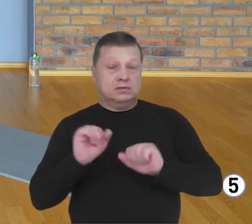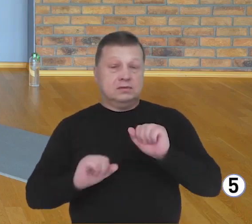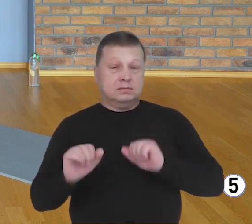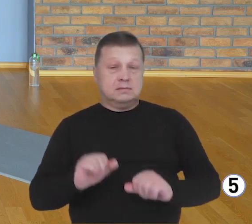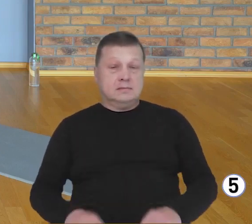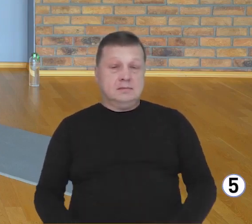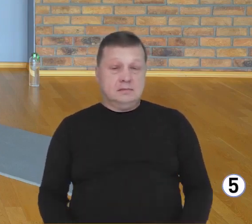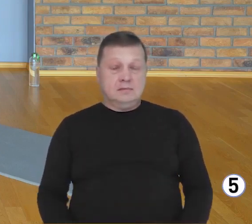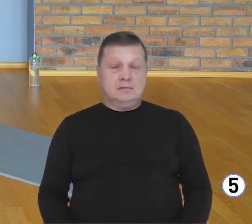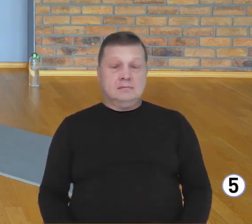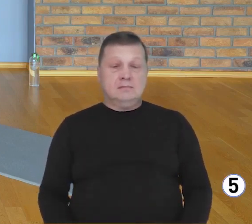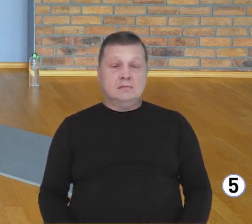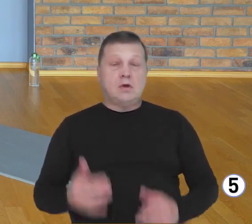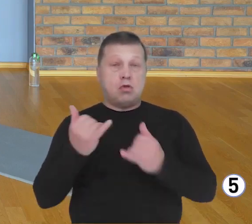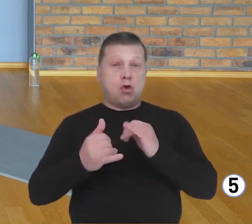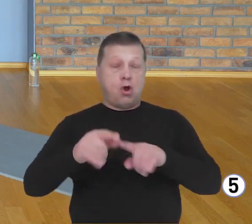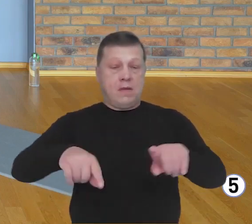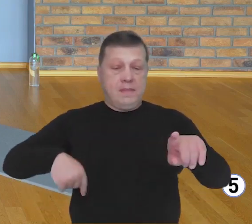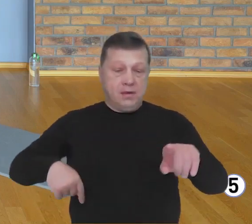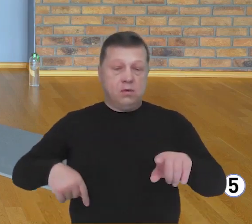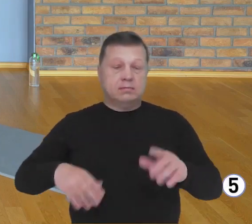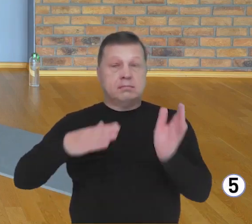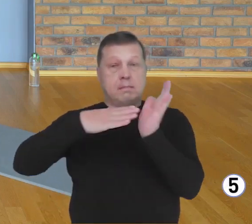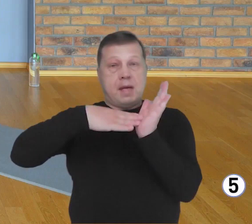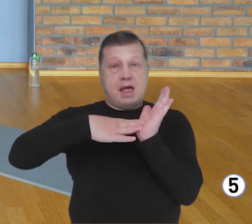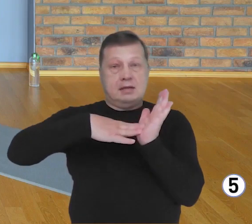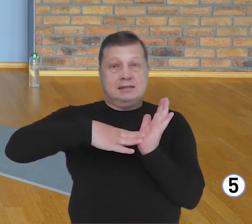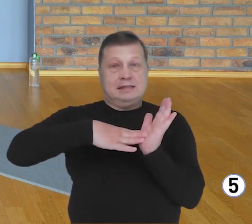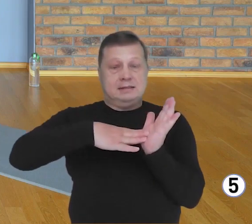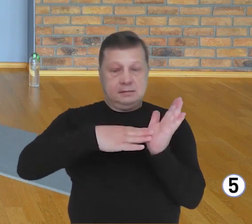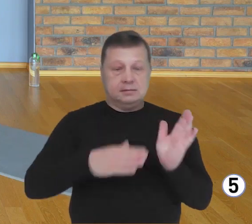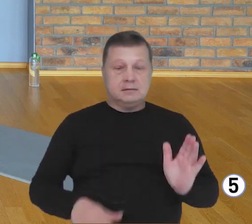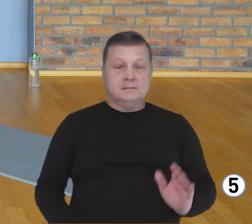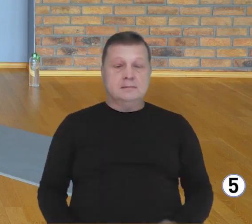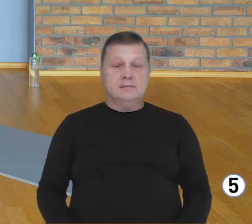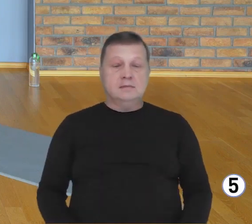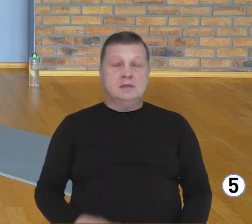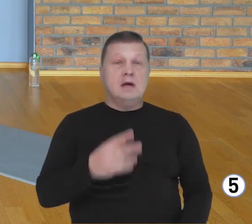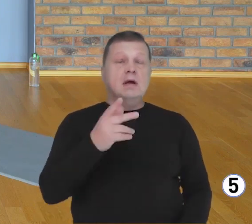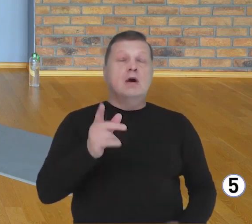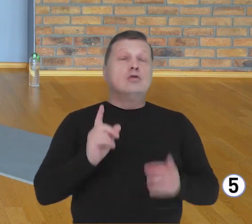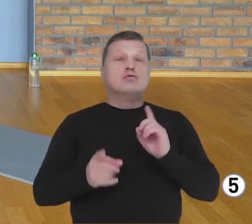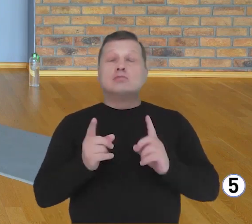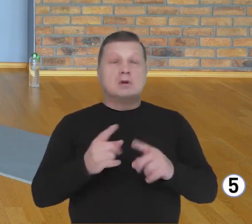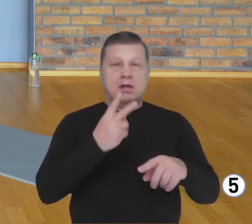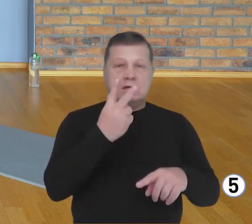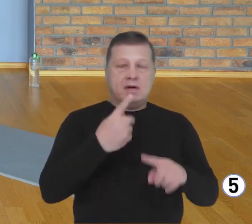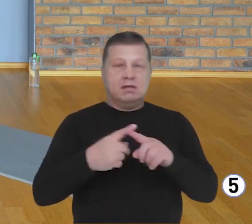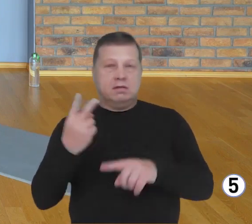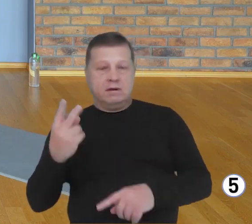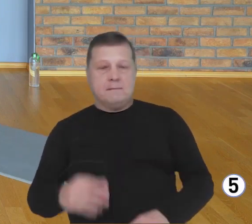Zaczynamy kolejne ćwiczenie. Wypady. Prawa noga do tyłu. Stoimy na palcach. Schodzimy w tempie 2 na